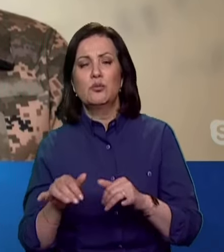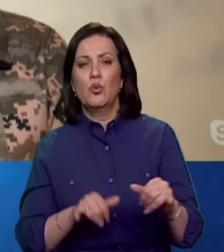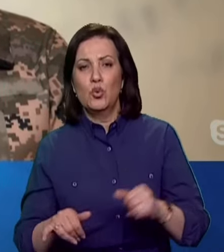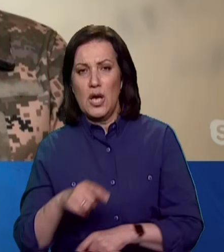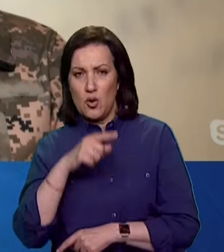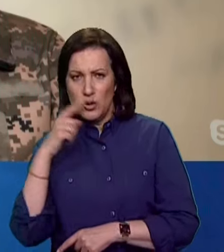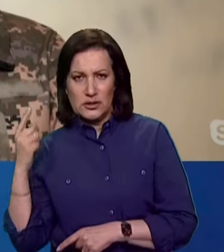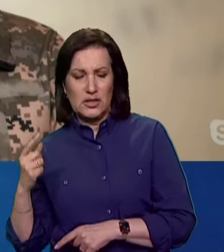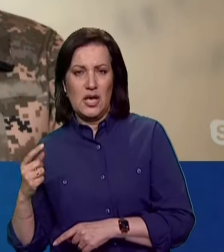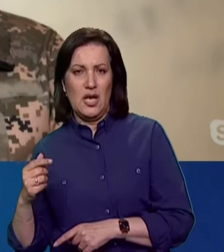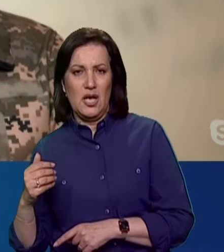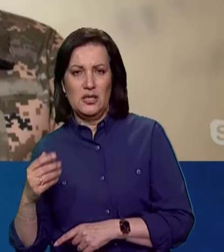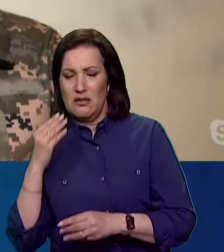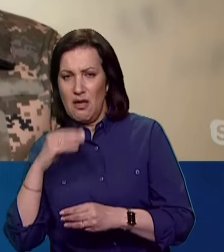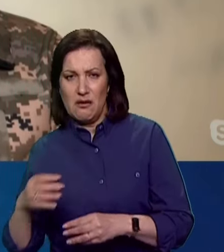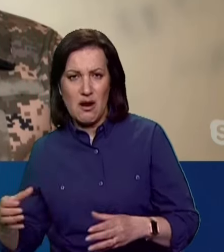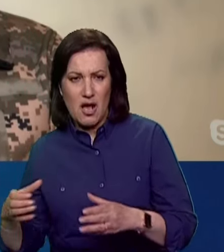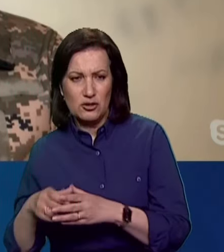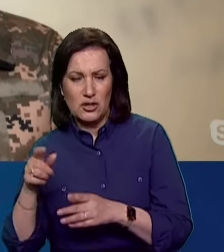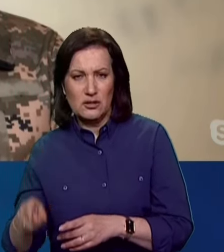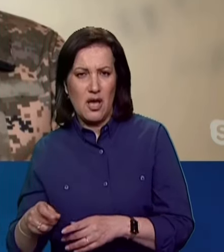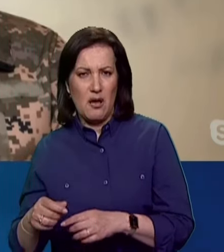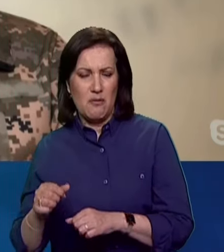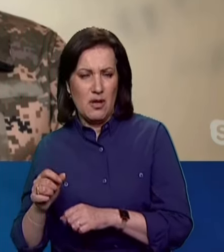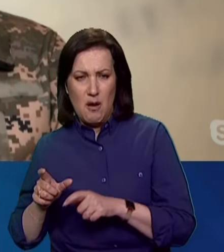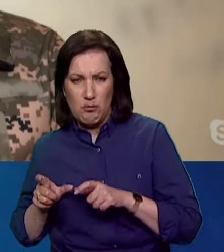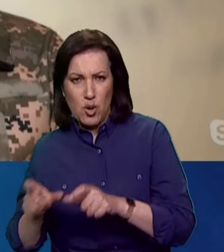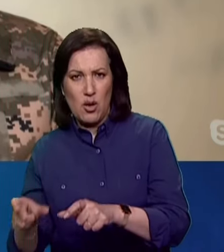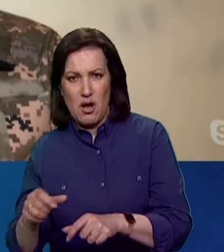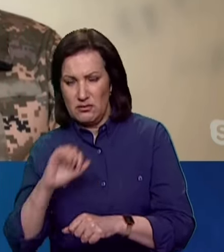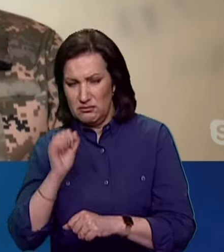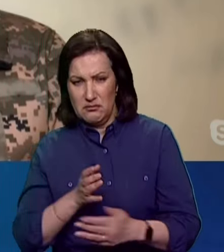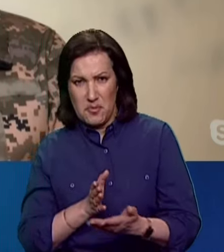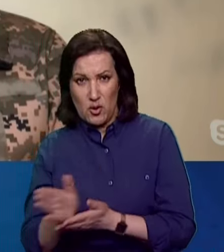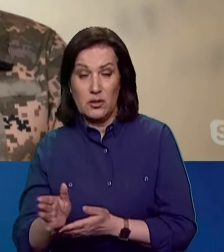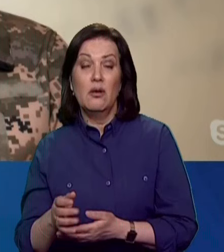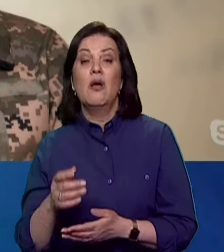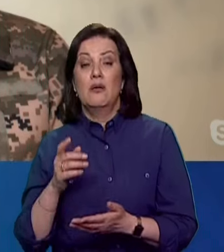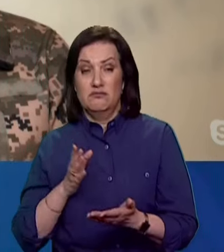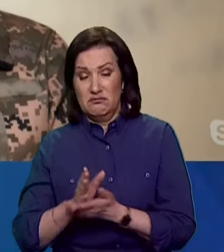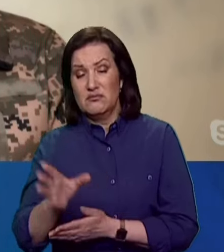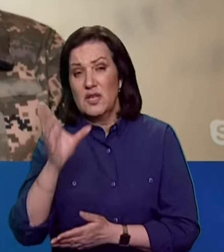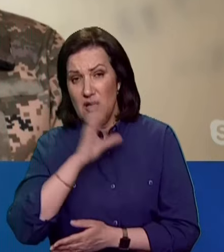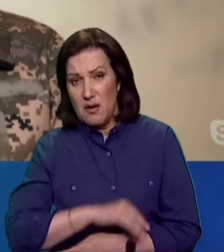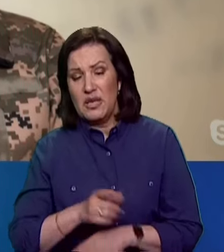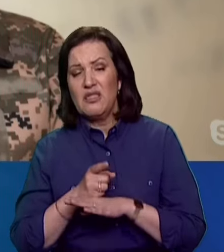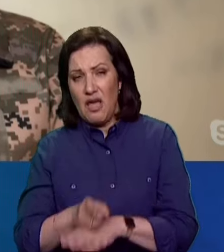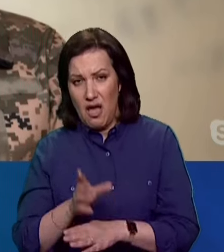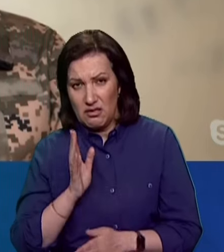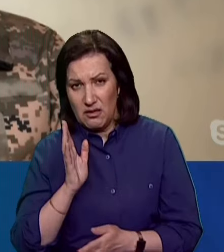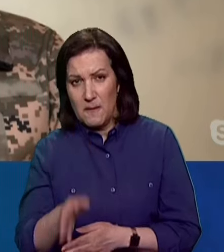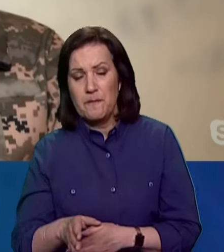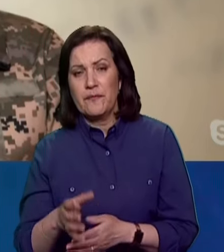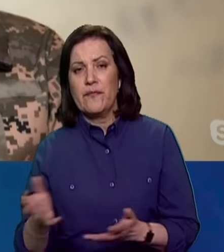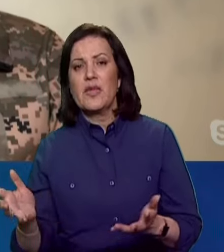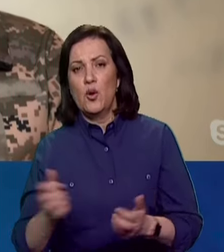контрнаступи, та росіяни зібрали все найкраще, там глуха блокада, ніхто ніде не пройде. Виявляється, пройде, ще й проїде на танках, ще